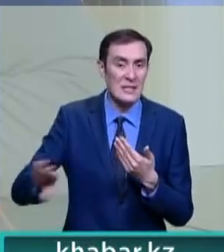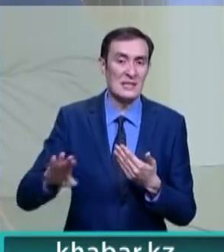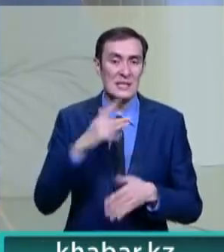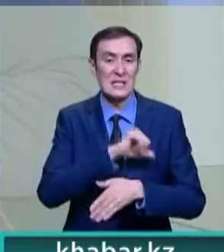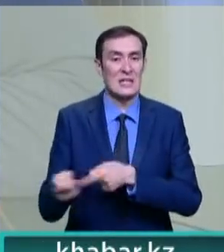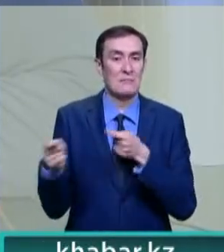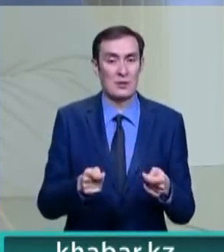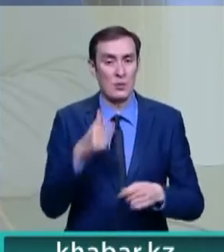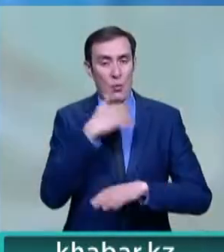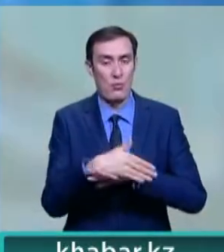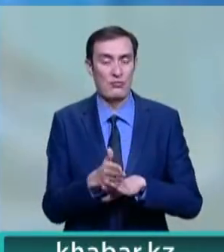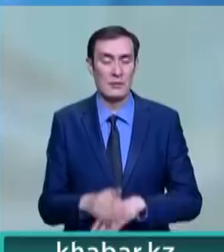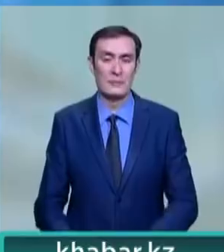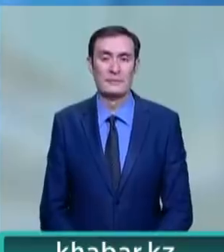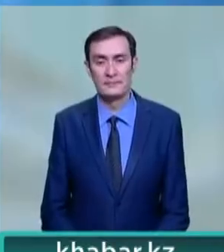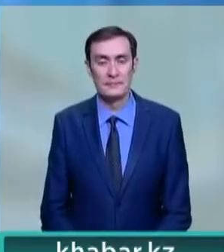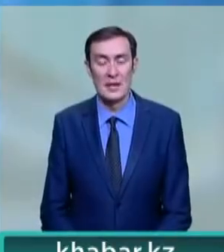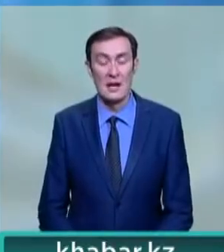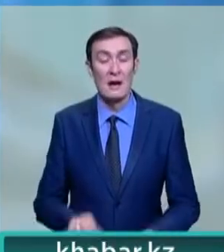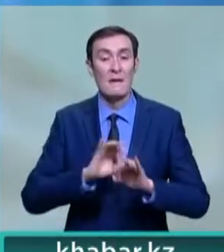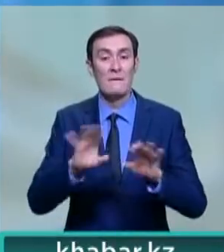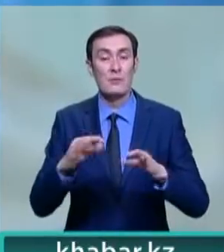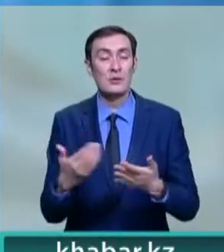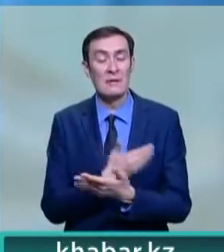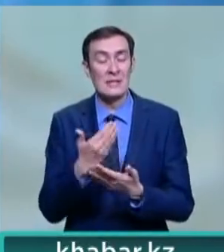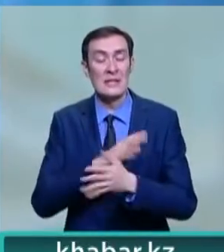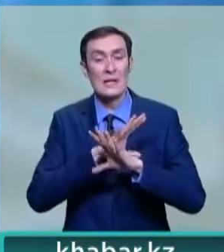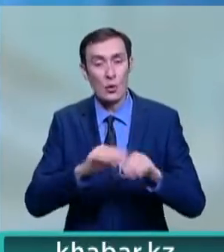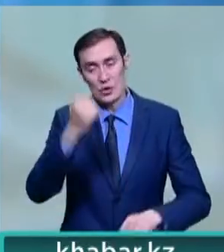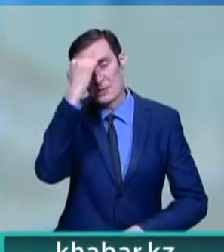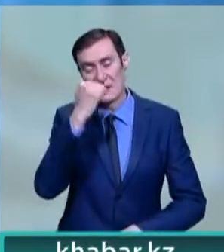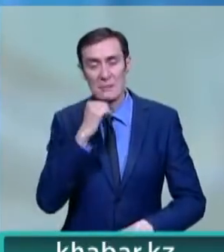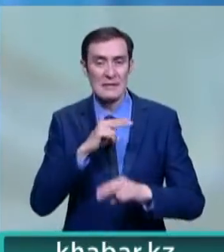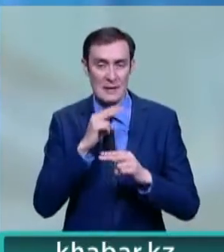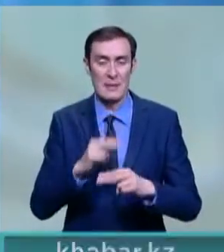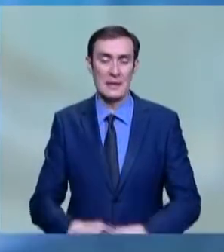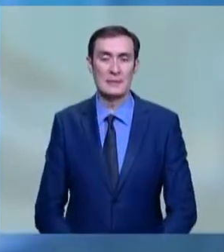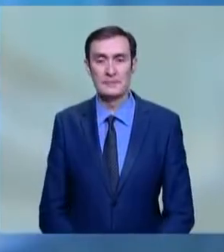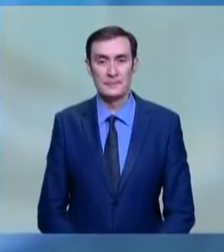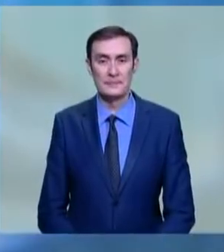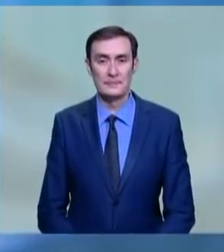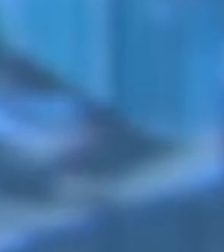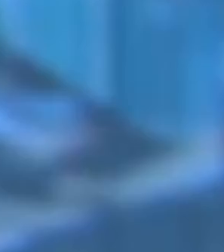импортную продукцию. На этом наш выпуск завершен. Благодарю за внимание. До свидания.